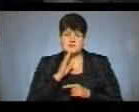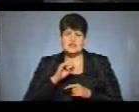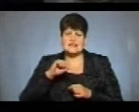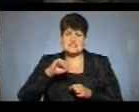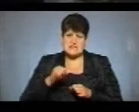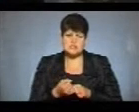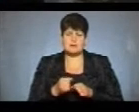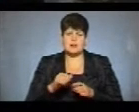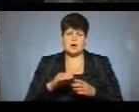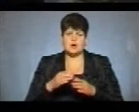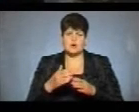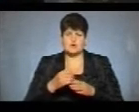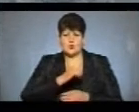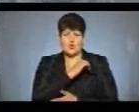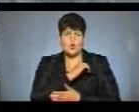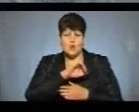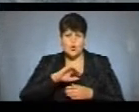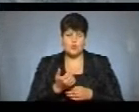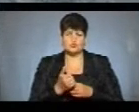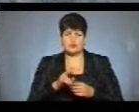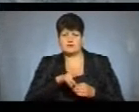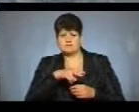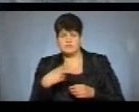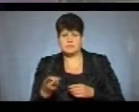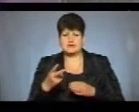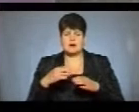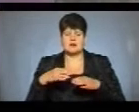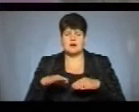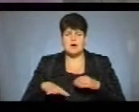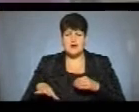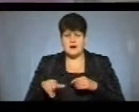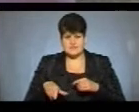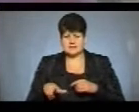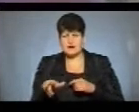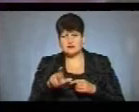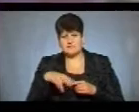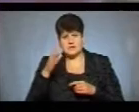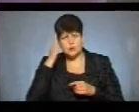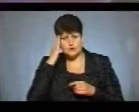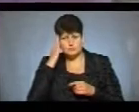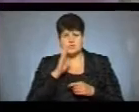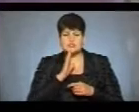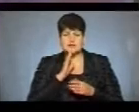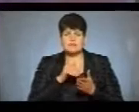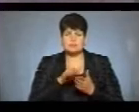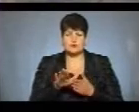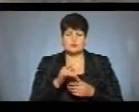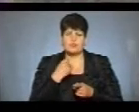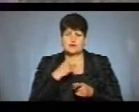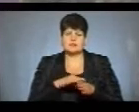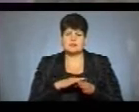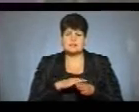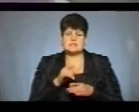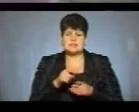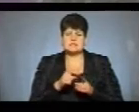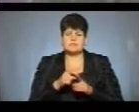ручку від дверей і вони відкрилися. Вона випала на асфальт та вдарилася головою. Разом з дівчиною їхала Марія. Жінка відмовилась називати прізвище. За